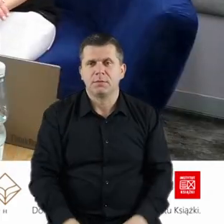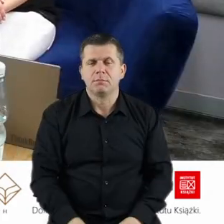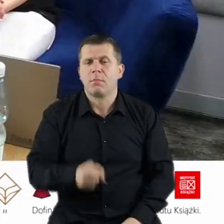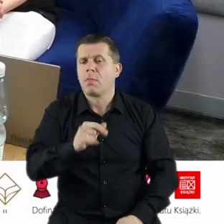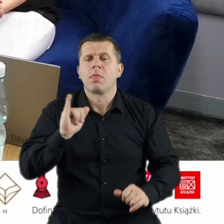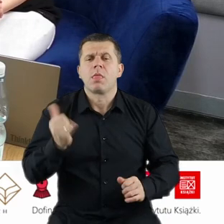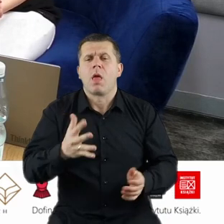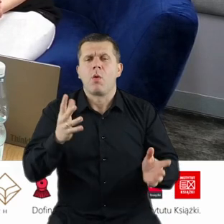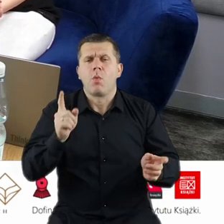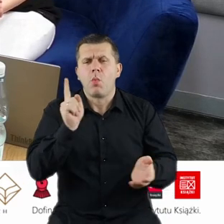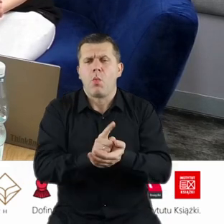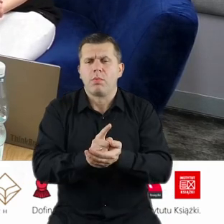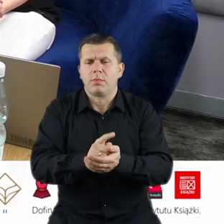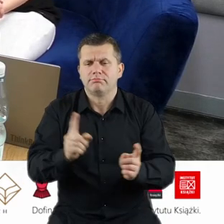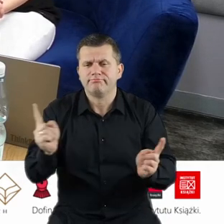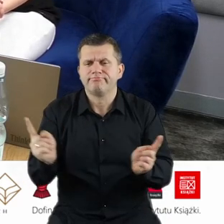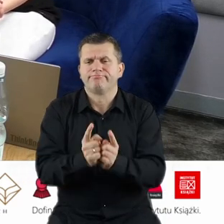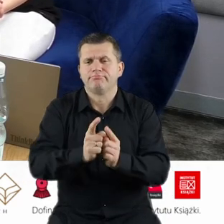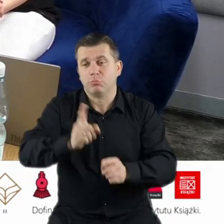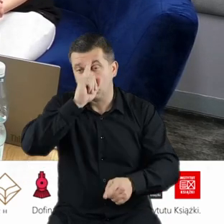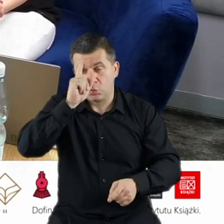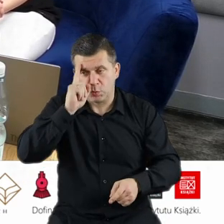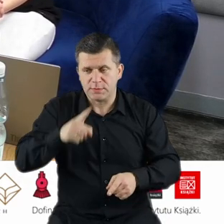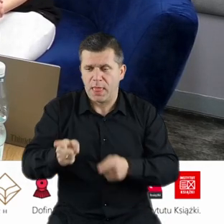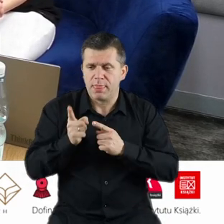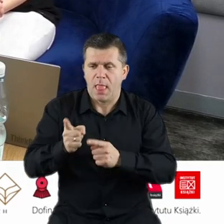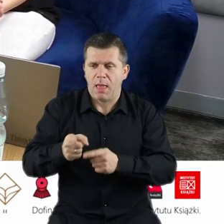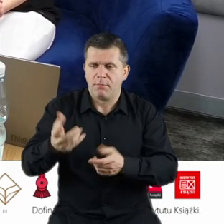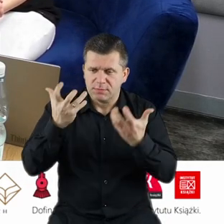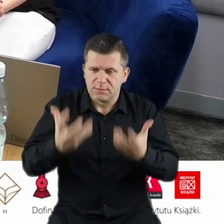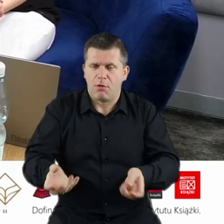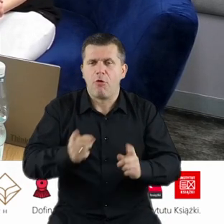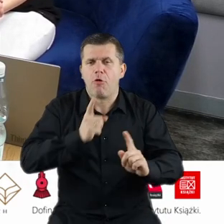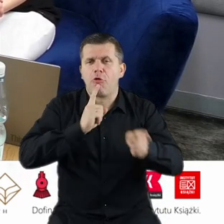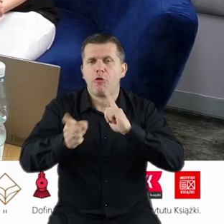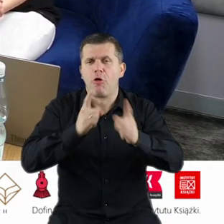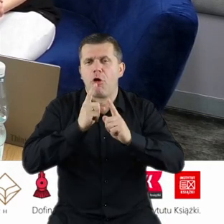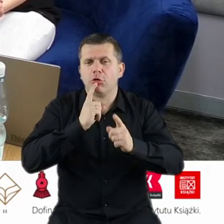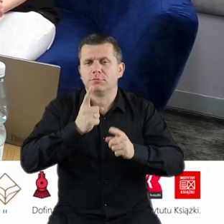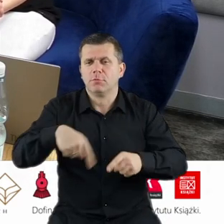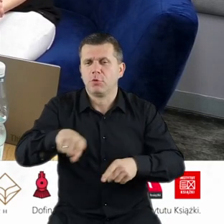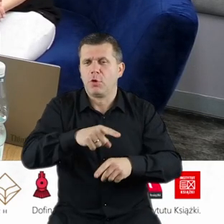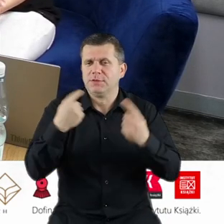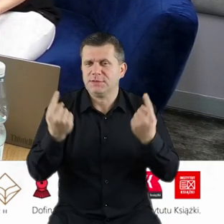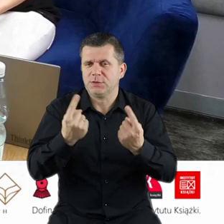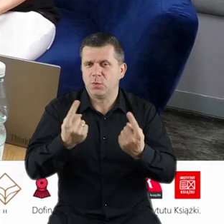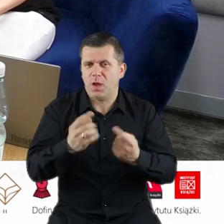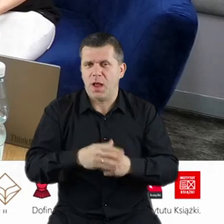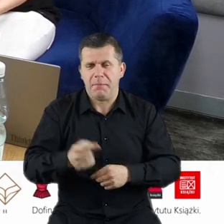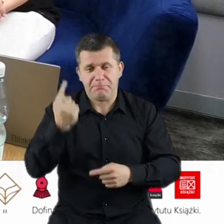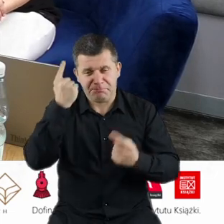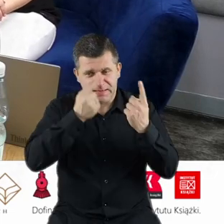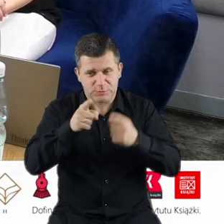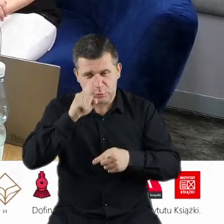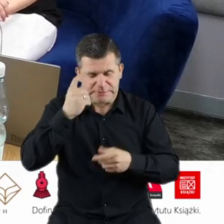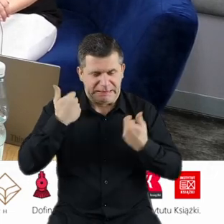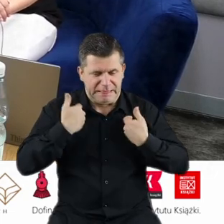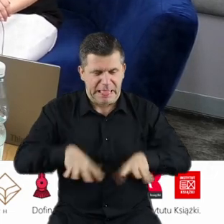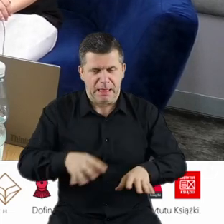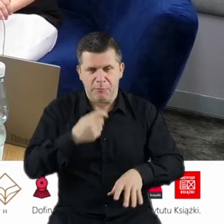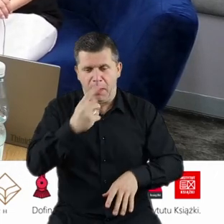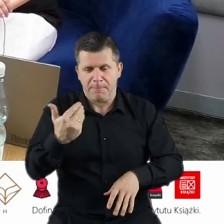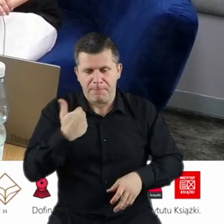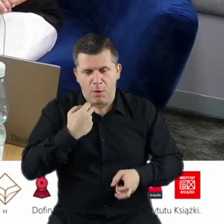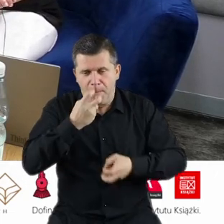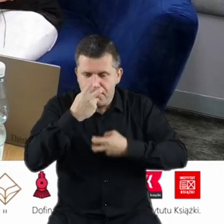A jak udało się panu dotrzeć do bohaterów tego reportażu i namówić ich na rozmowę o tych wydarzeniach? Wydawać by się mogło, że nikt nie będzie chciał się chwalić